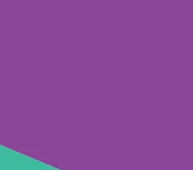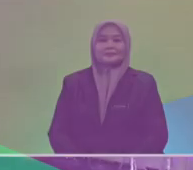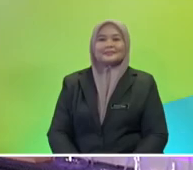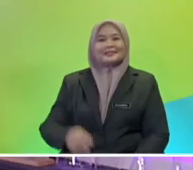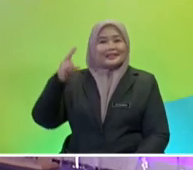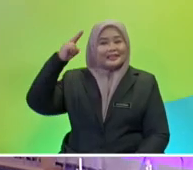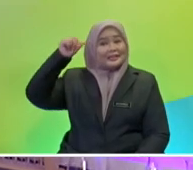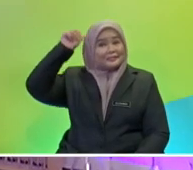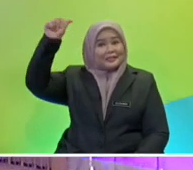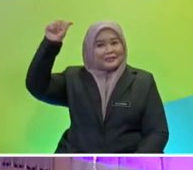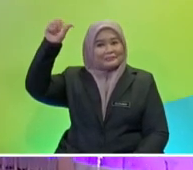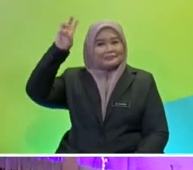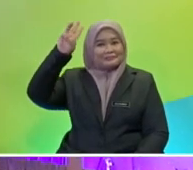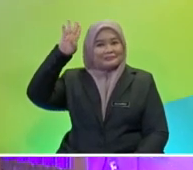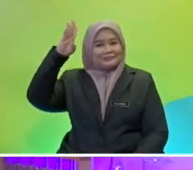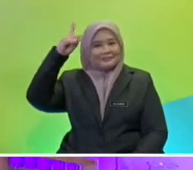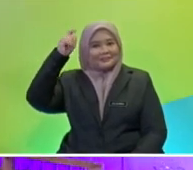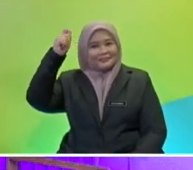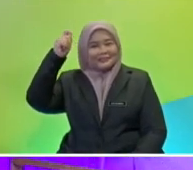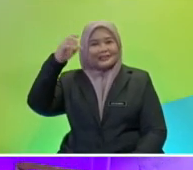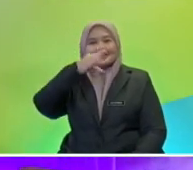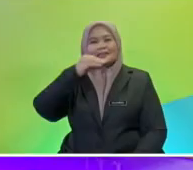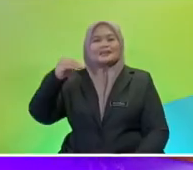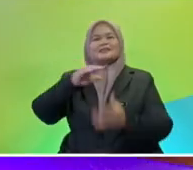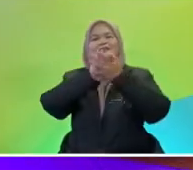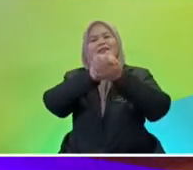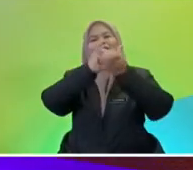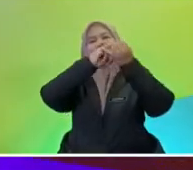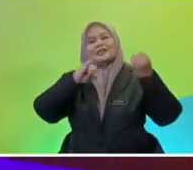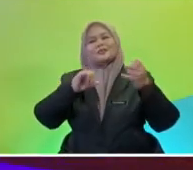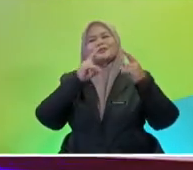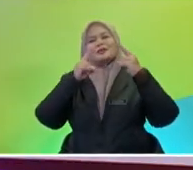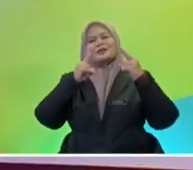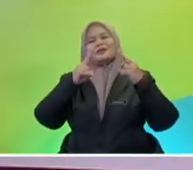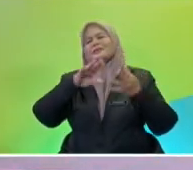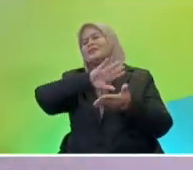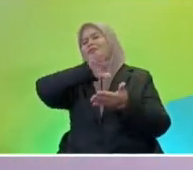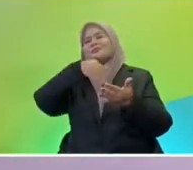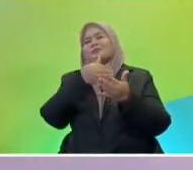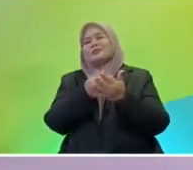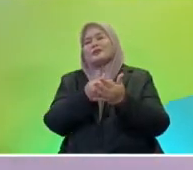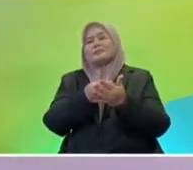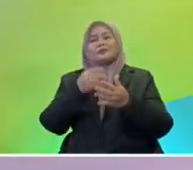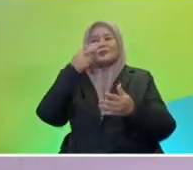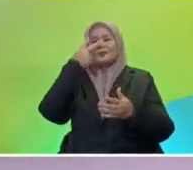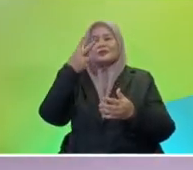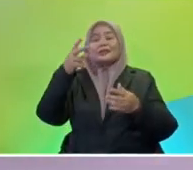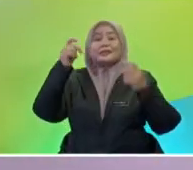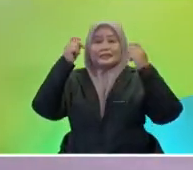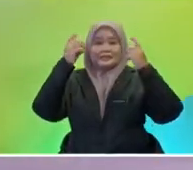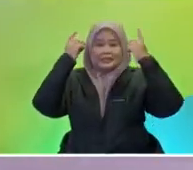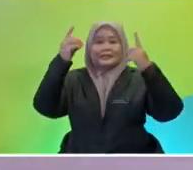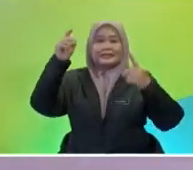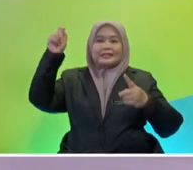Hai assalamualaikum warahmatullahi wabarakatuh dan salam sejahtera diucapkan kepada seluruh penonton di Net TV KPM Anda bersama